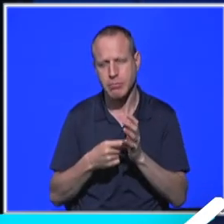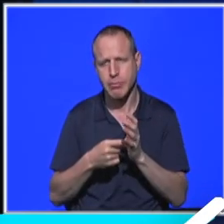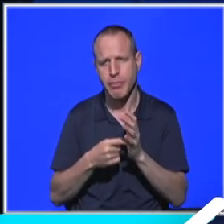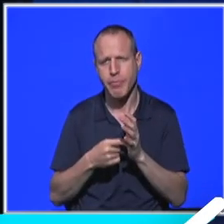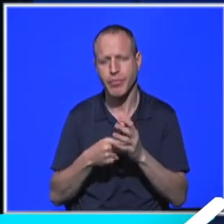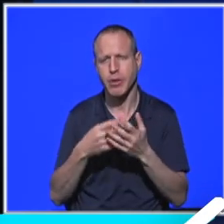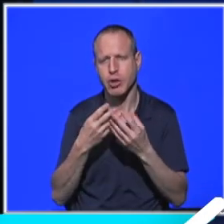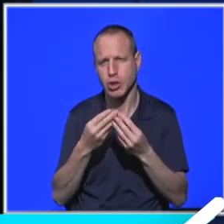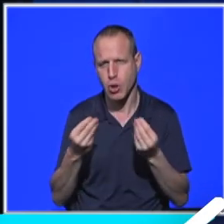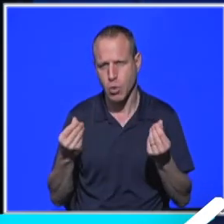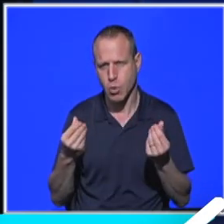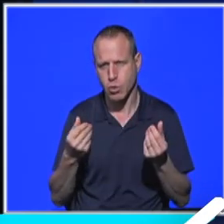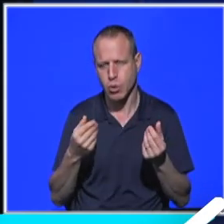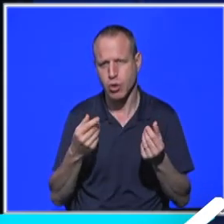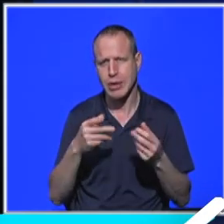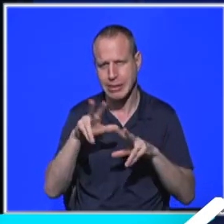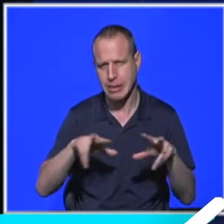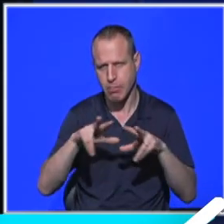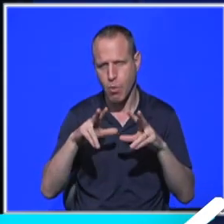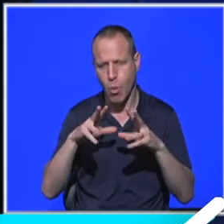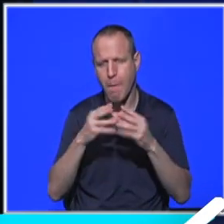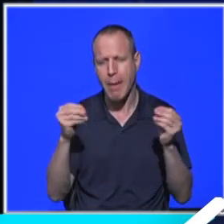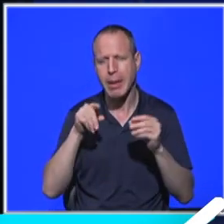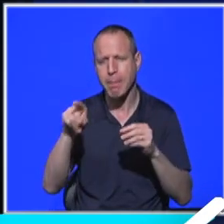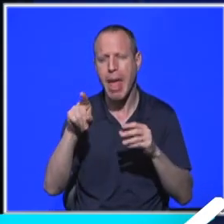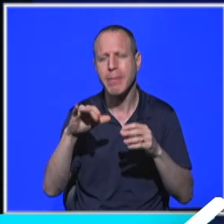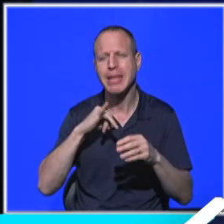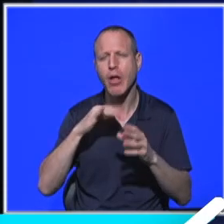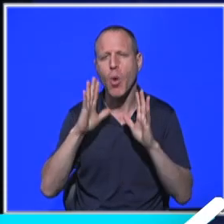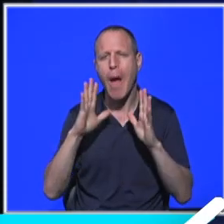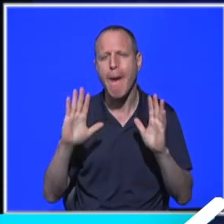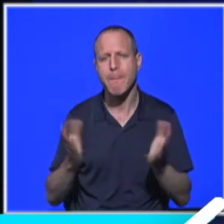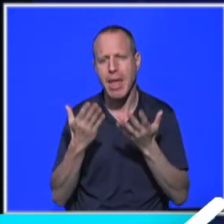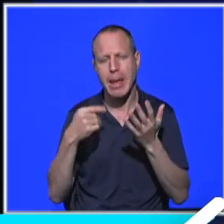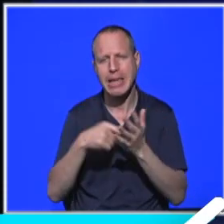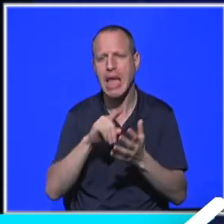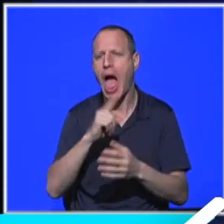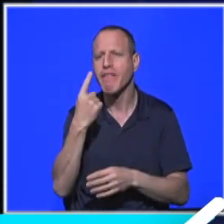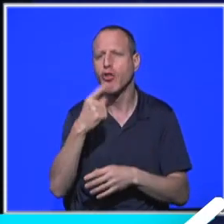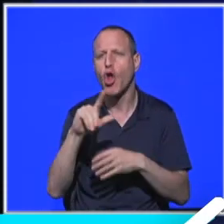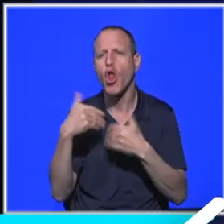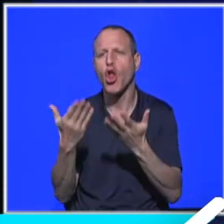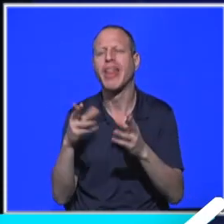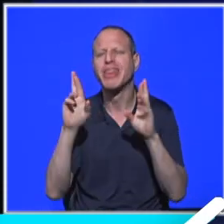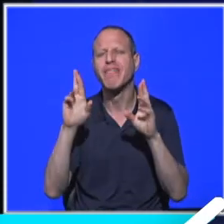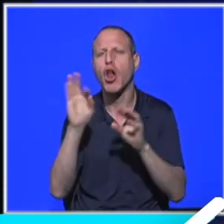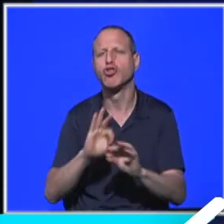שהאיכות של הקמפיינים כל כך ירודה, והציבור מאבד בהם עניין כל כך מהר, זה כי אף אחד לא נותן תקווה לשום